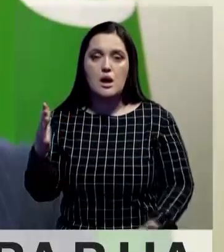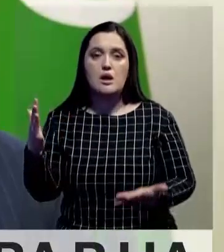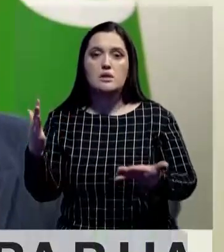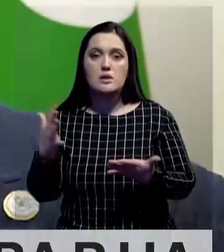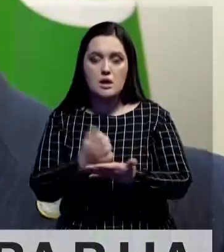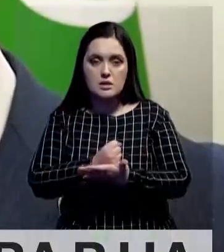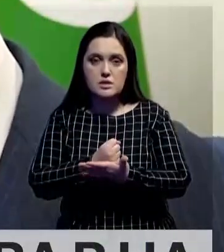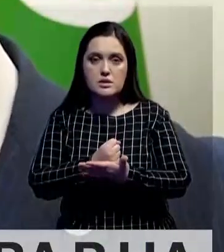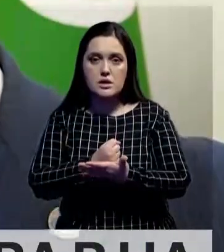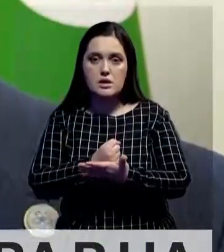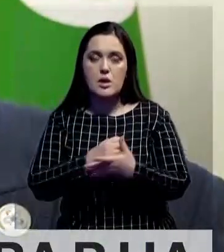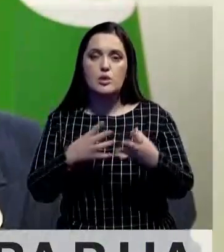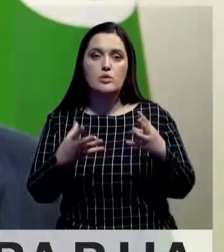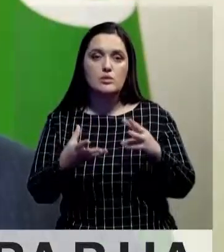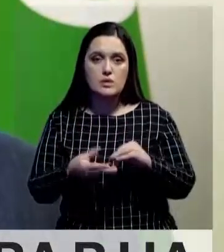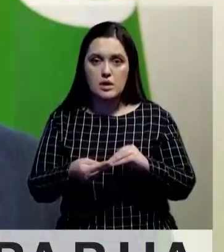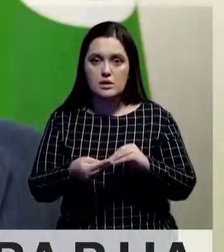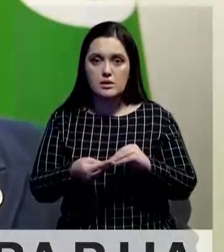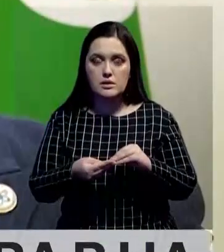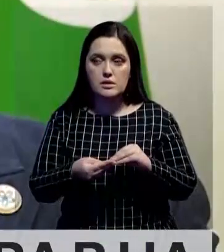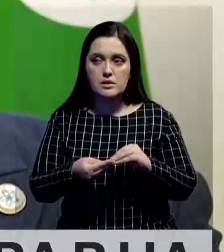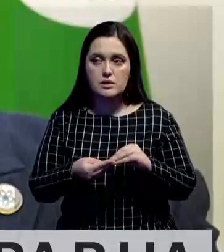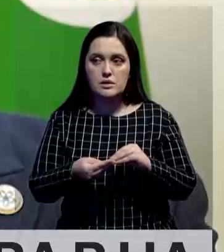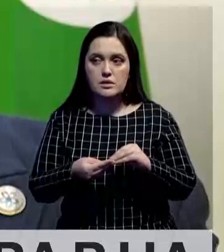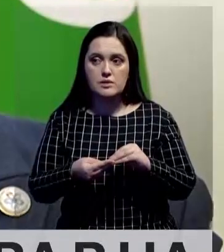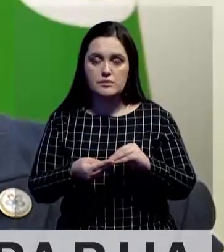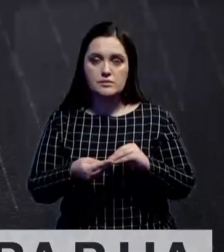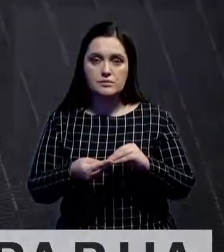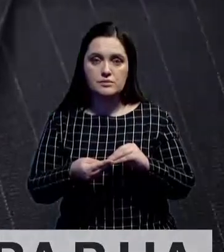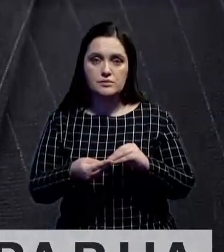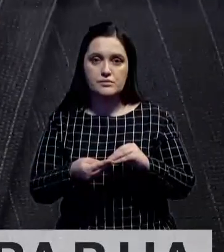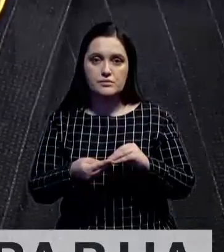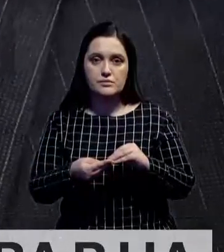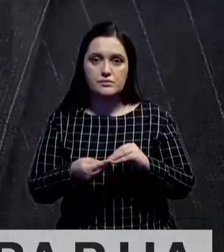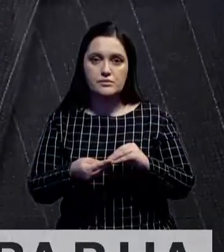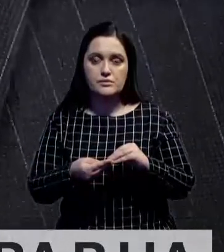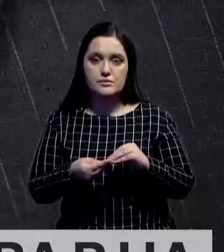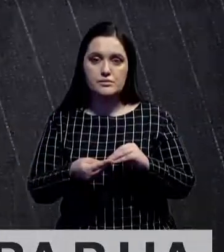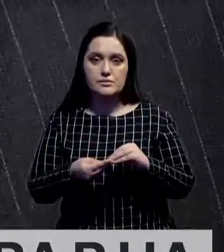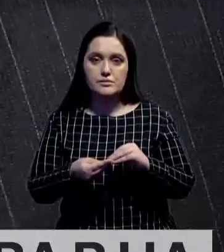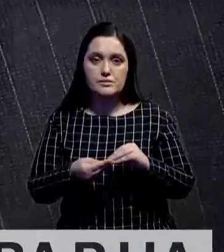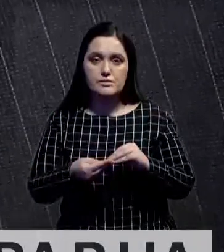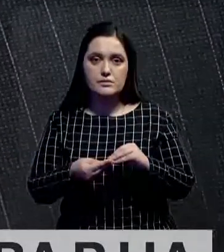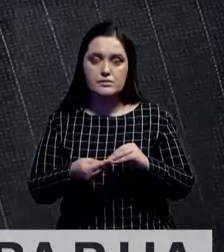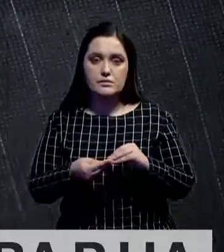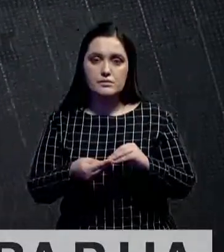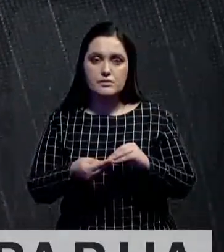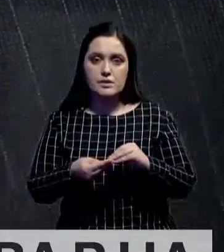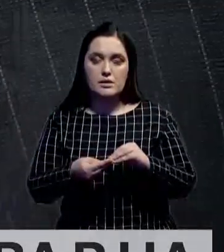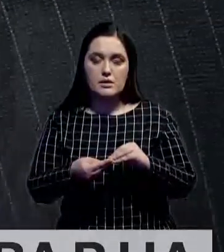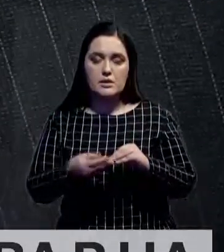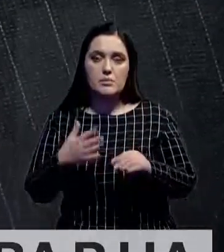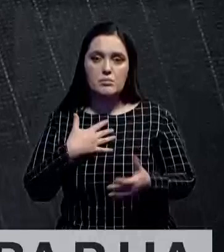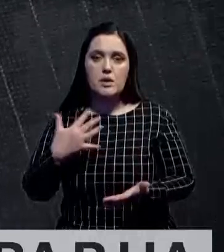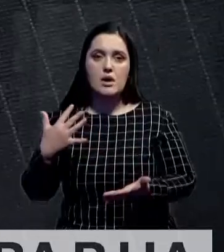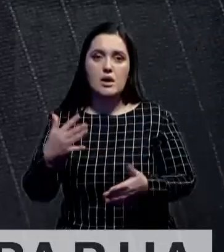какие-то практические результаты. В частности, можно отметить, что мы пришли